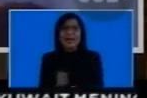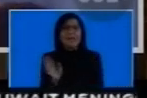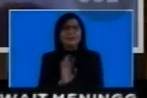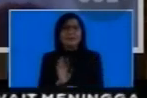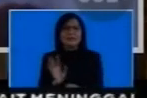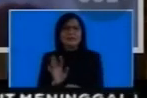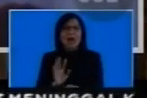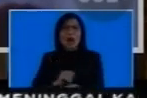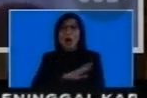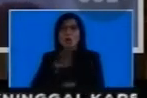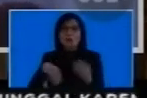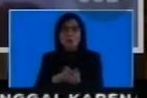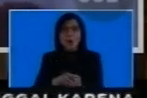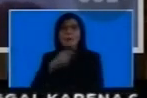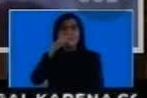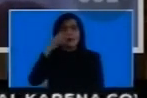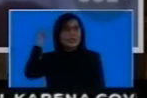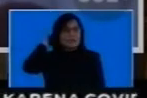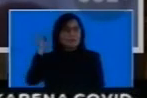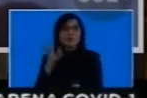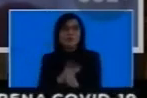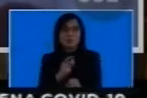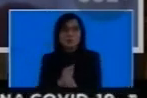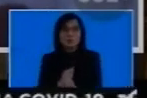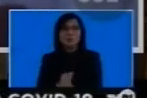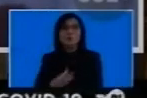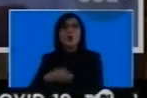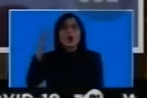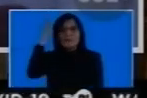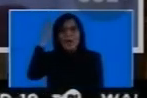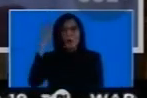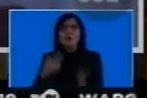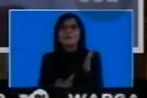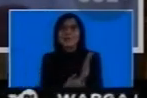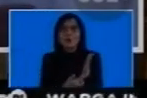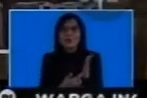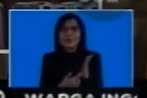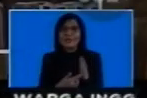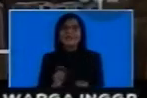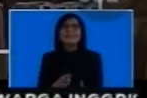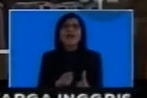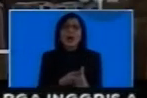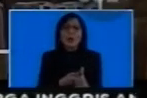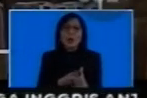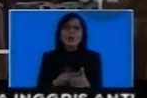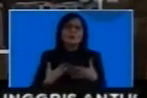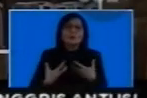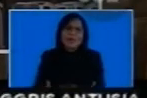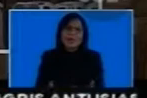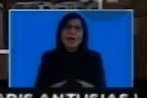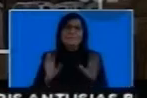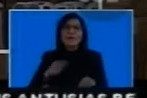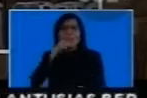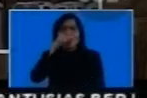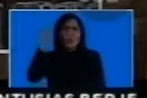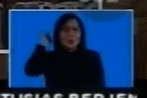tidak semua baik orang tua atau guru itu melek teknologi. Jadi awal-awal itu terasa berat.